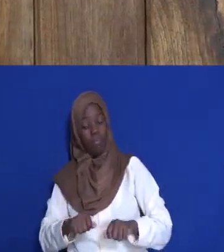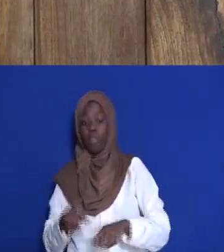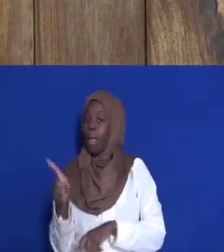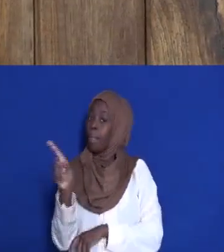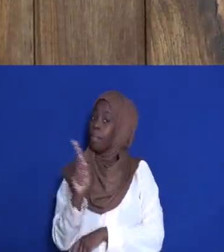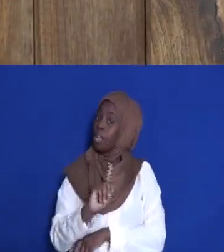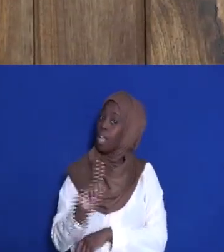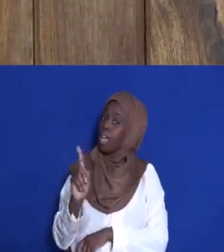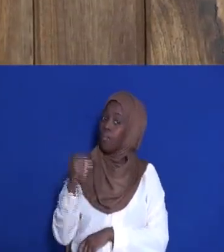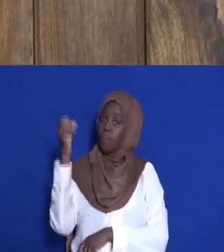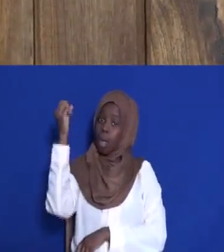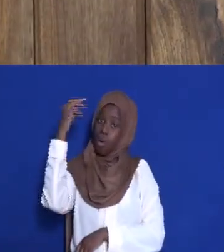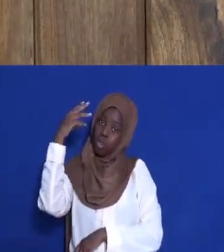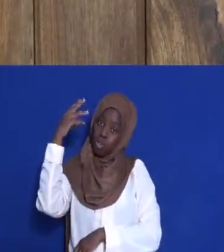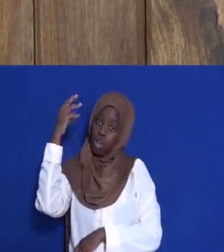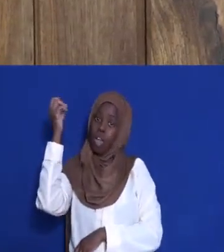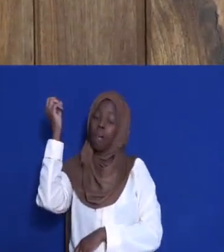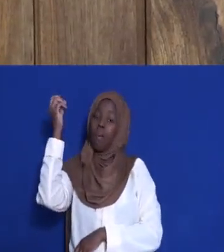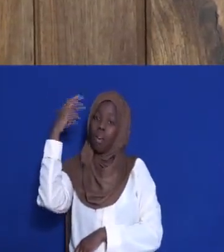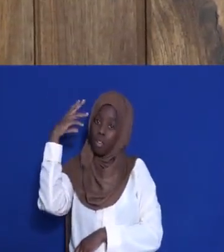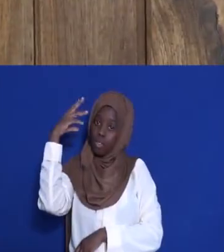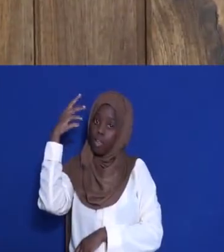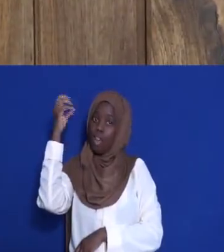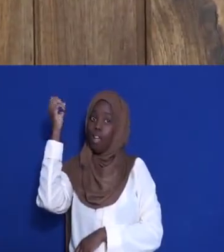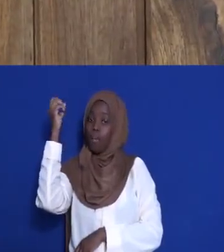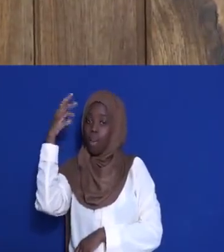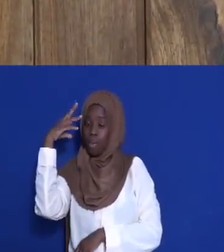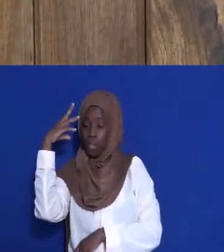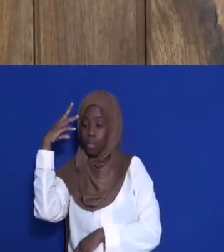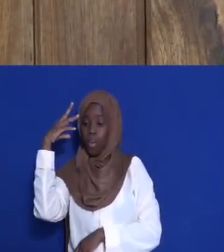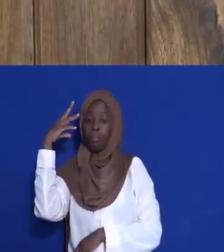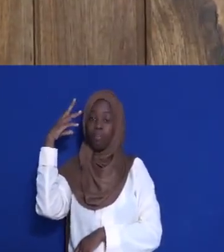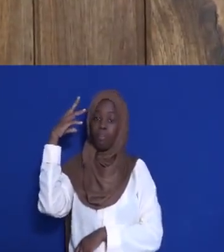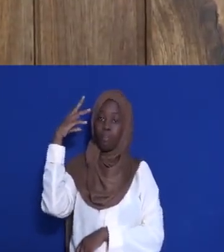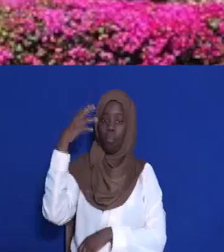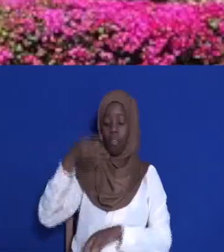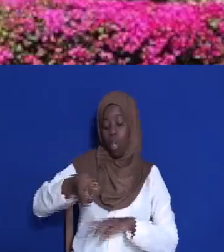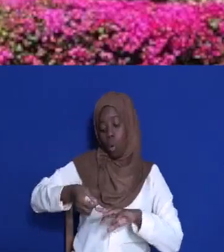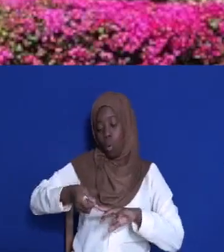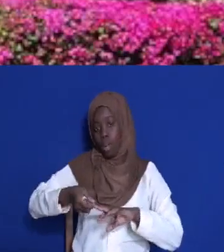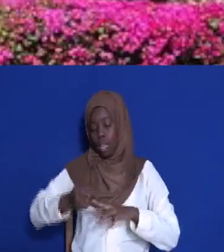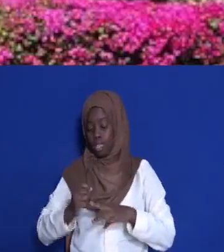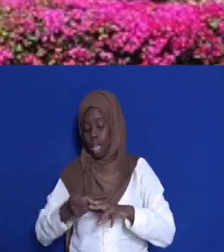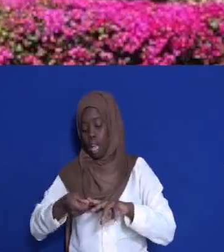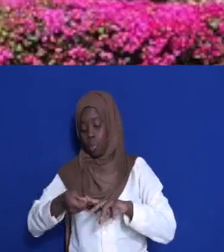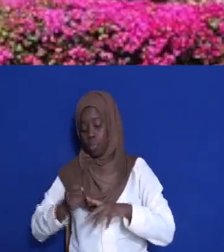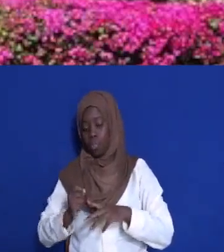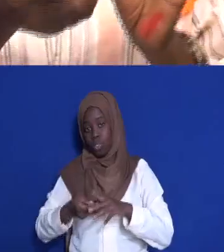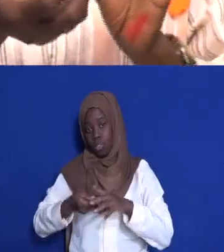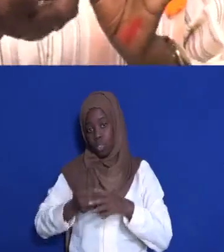lazima, lazima, lazima. Bila hivyo magonjwa, magonjwa,